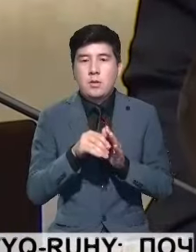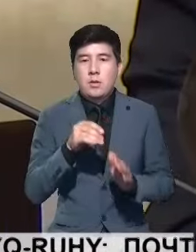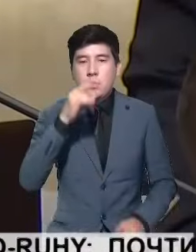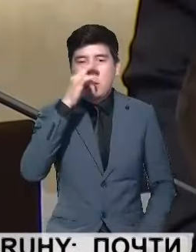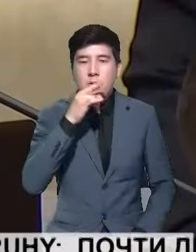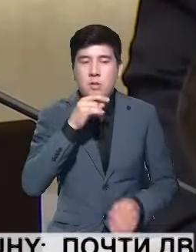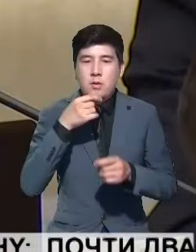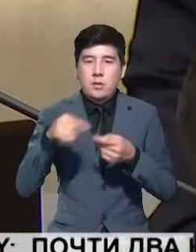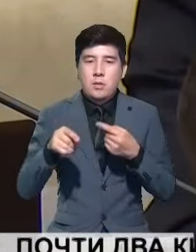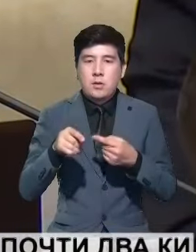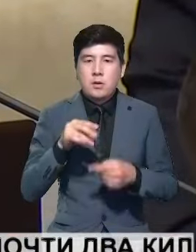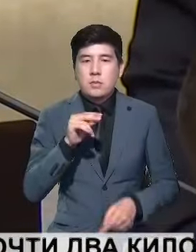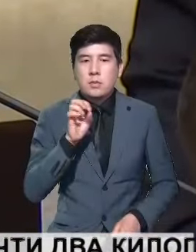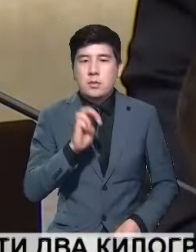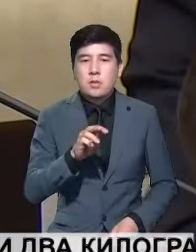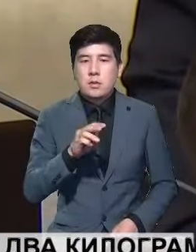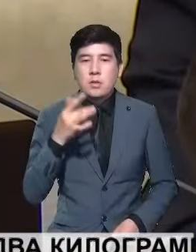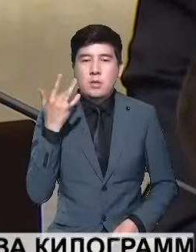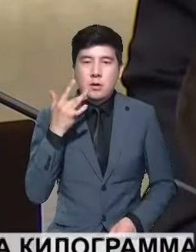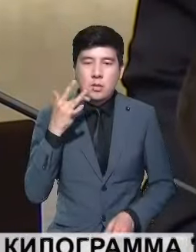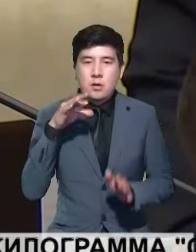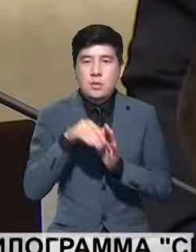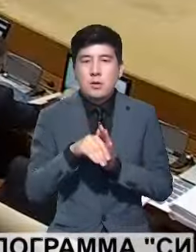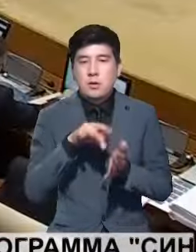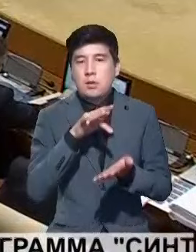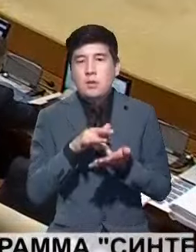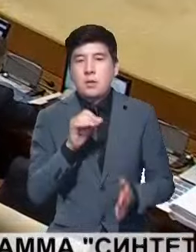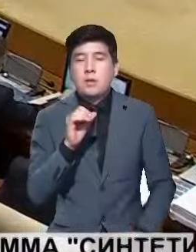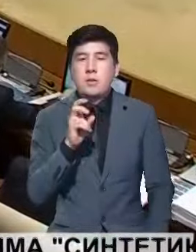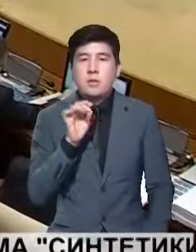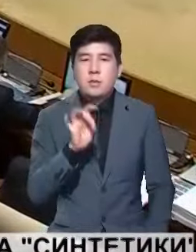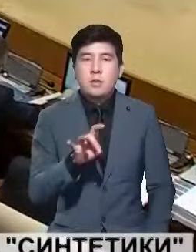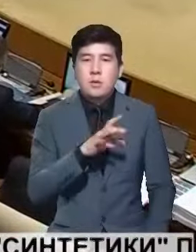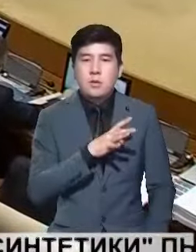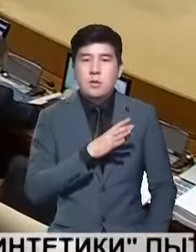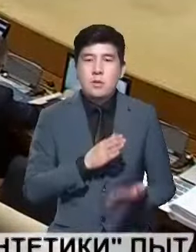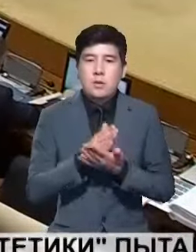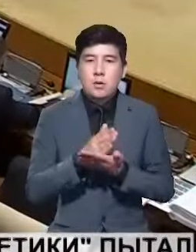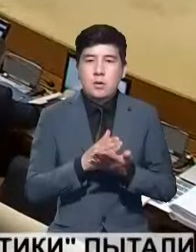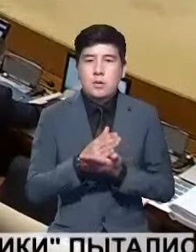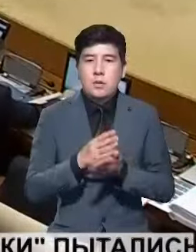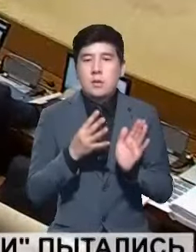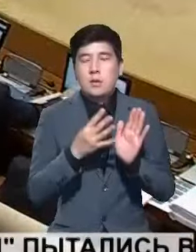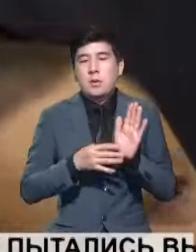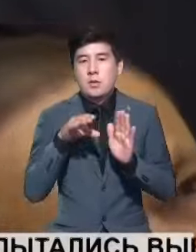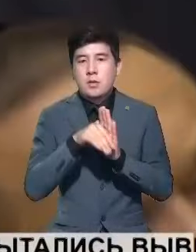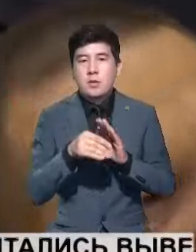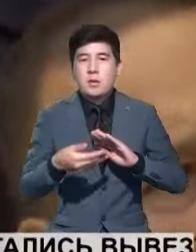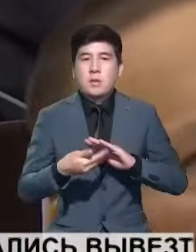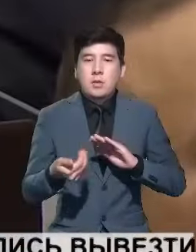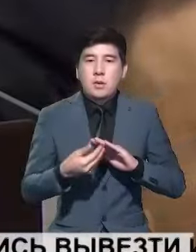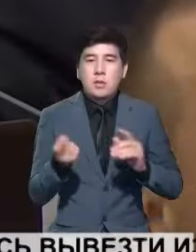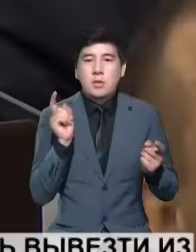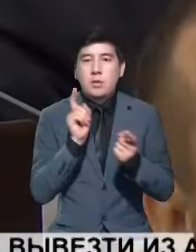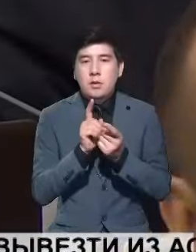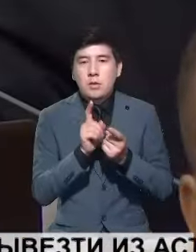Казахстана и за чашкой крепкого американо где-нибудь в центре Европы. Они действовали даже методами 90-х, звали на закрытые встречи.